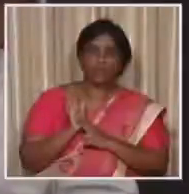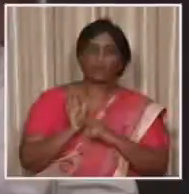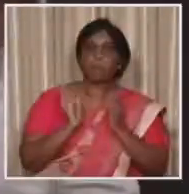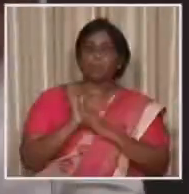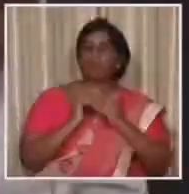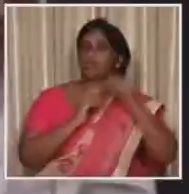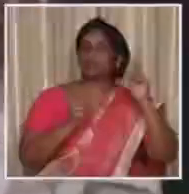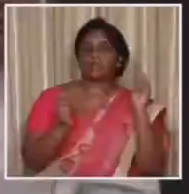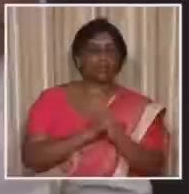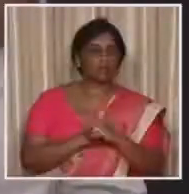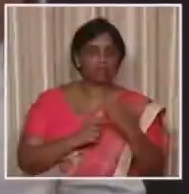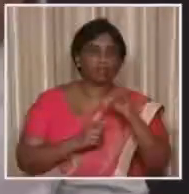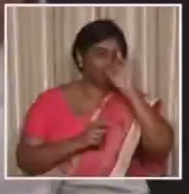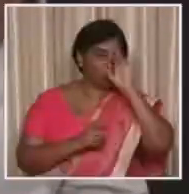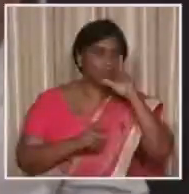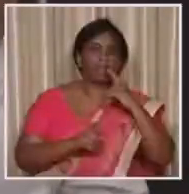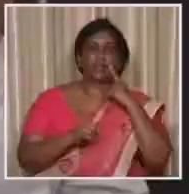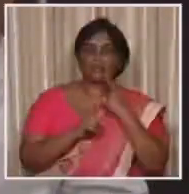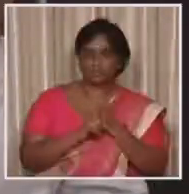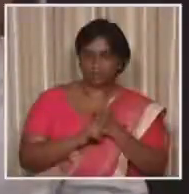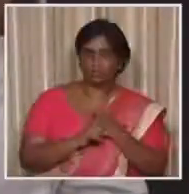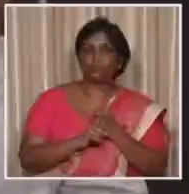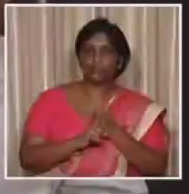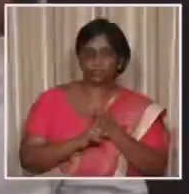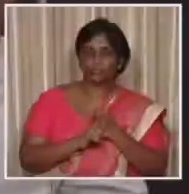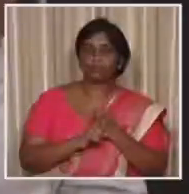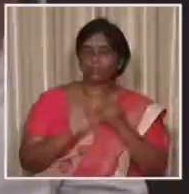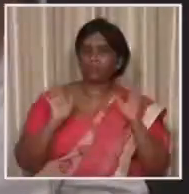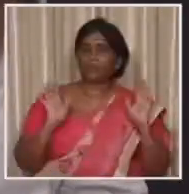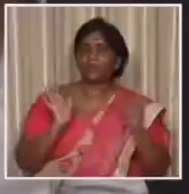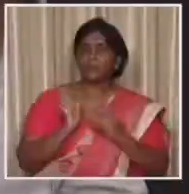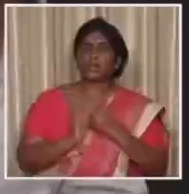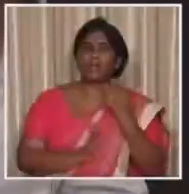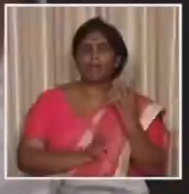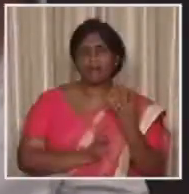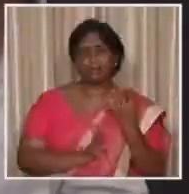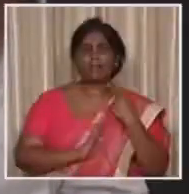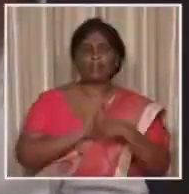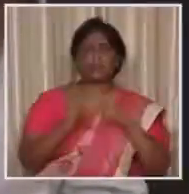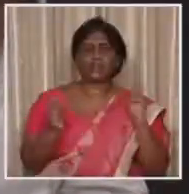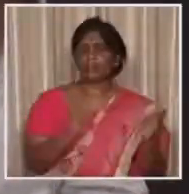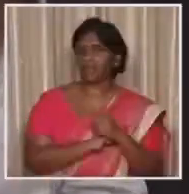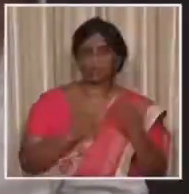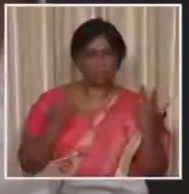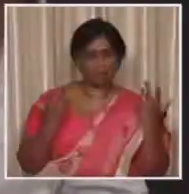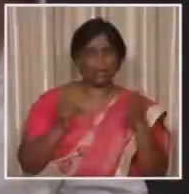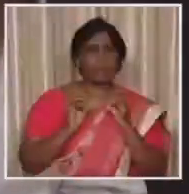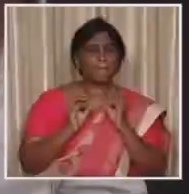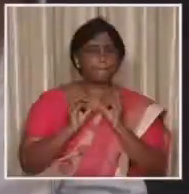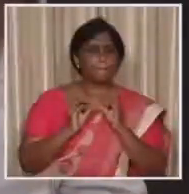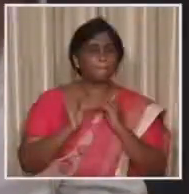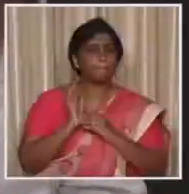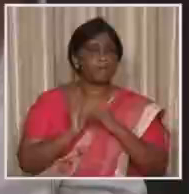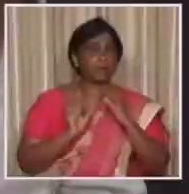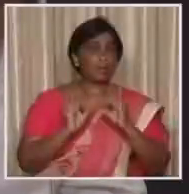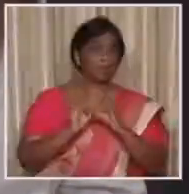මාරුවෙලෙන් යට ක්‍රිකට් නෑ. කුරුණෑගලයි නුවරයි ක්‍රිකට් නුවරයි. එතකොට මිලියන 4ක්වත් ලංකාවේ ක්‍රිකට් ගහන්නේ. මිලියන 4කින් තමයි